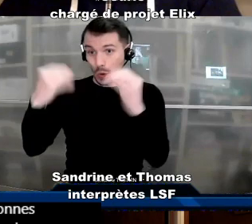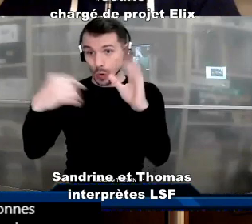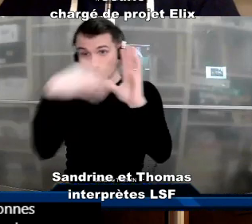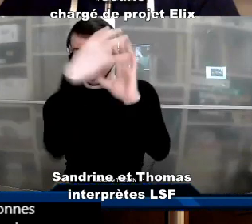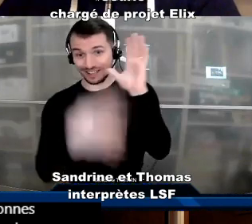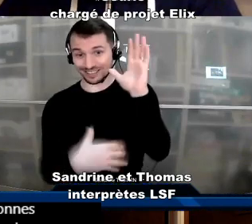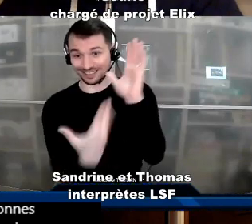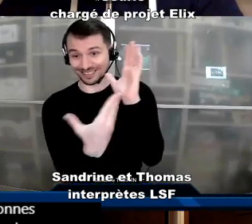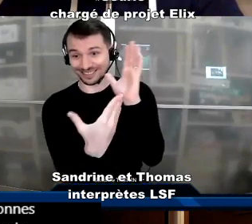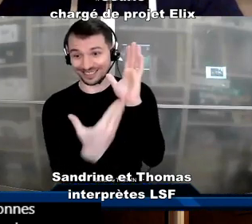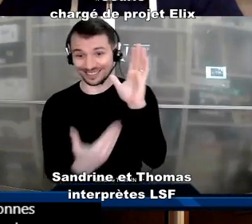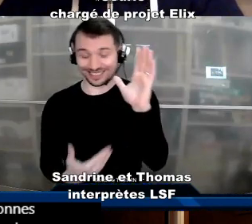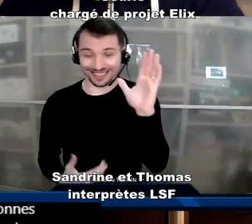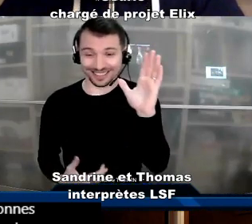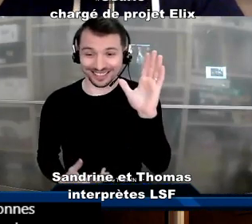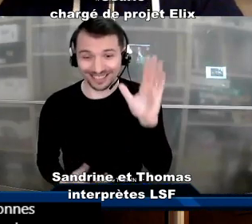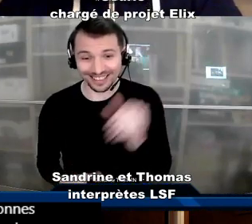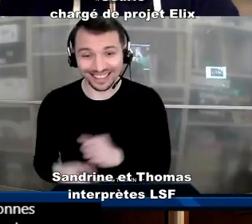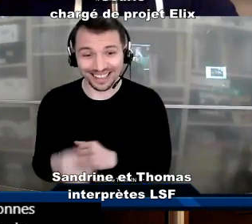trait. Et